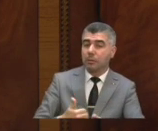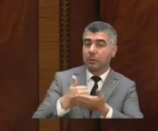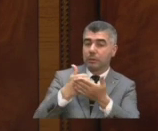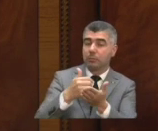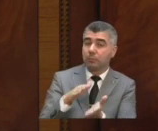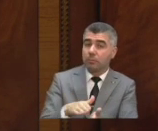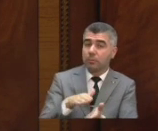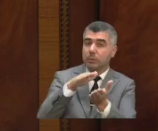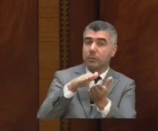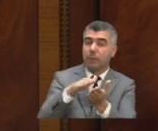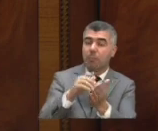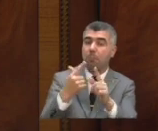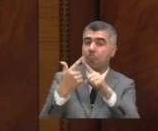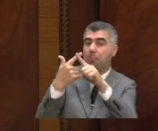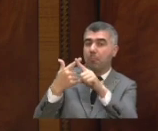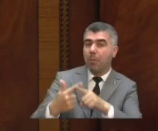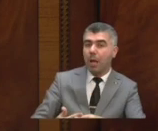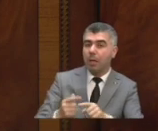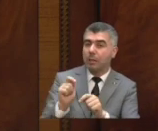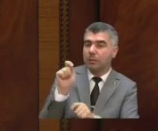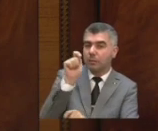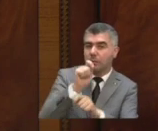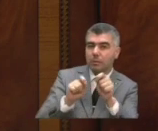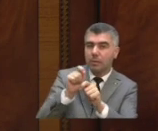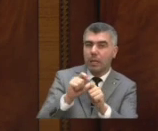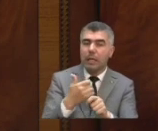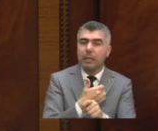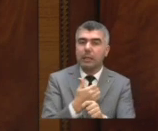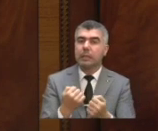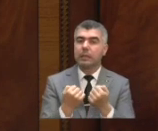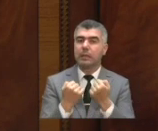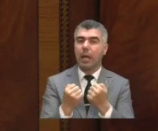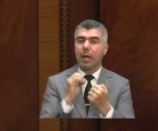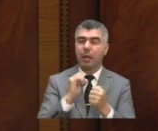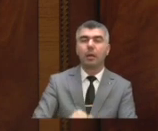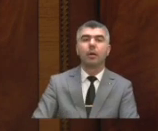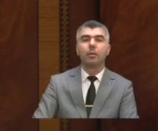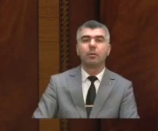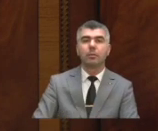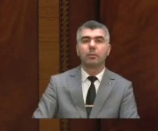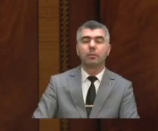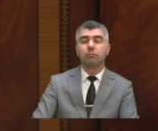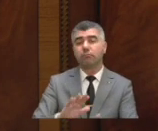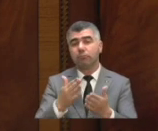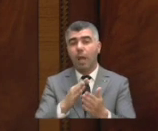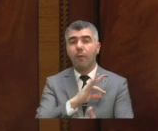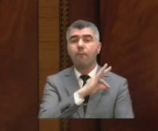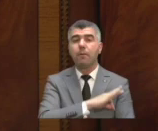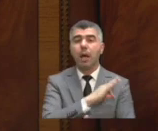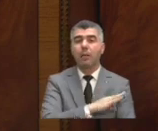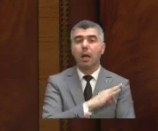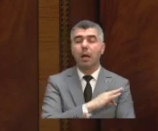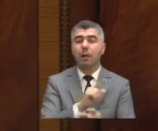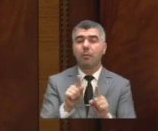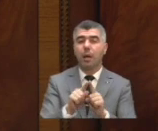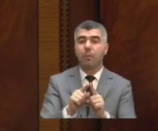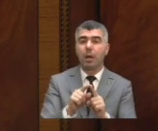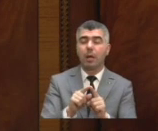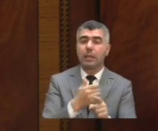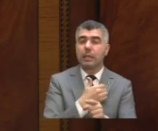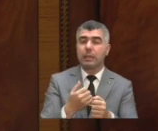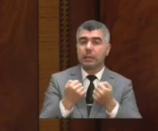اللازمه لتاهيل المنظومه الصحيه حيث سيستفيد قطاع الصحه والحمايه